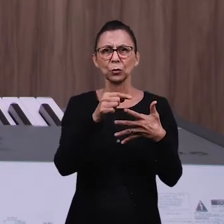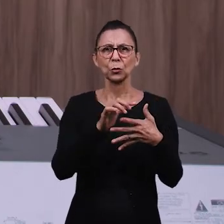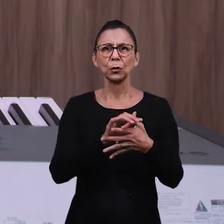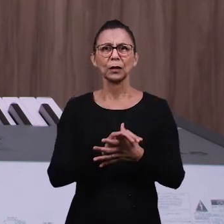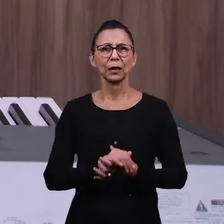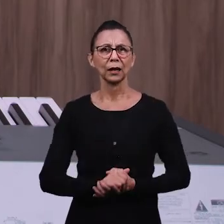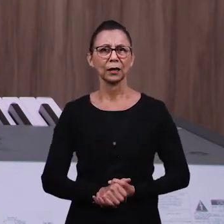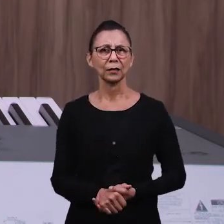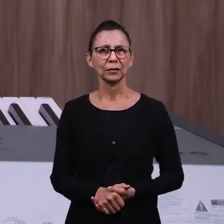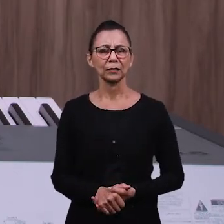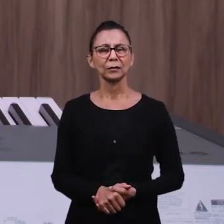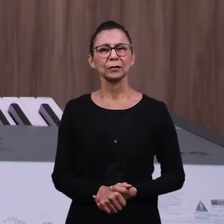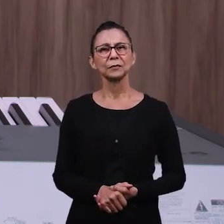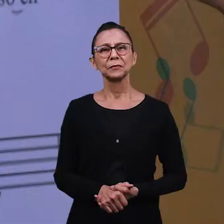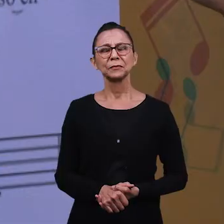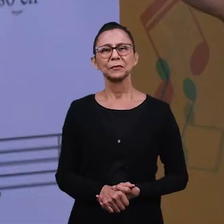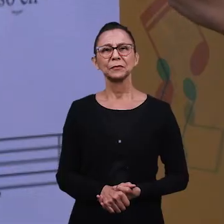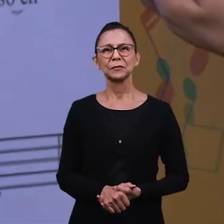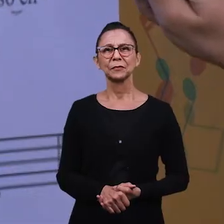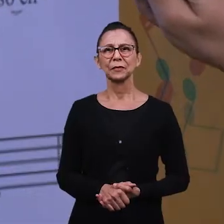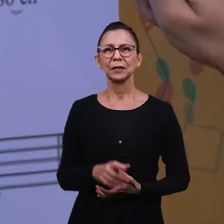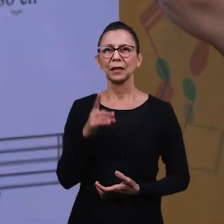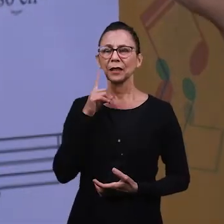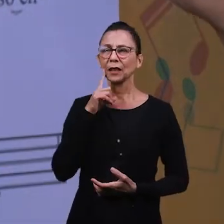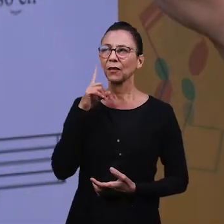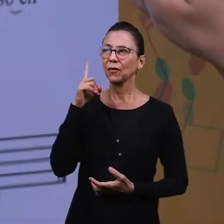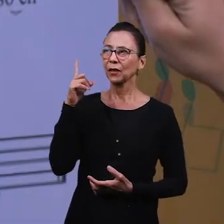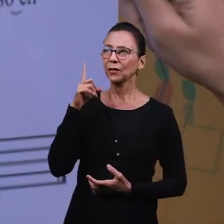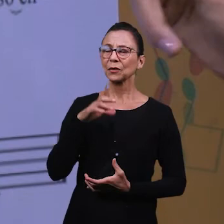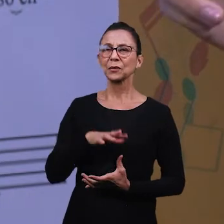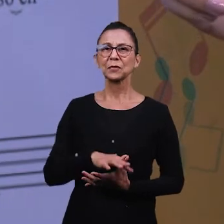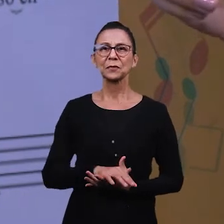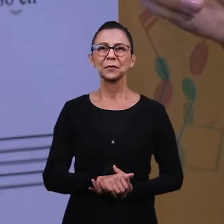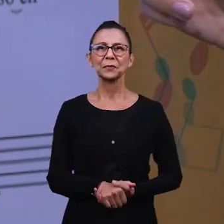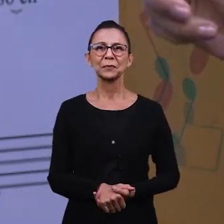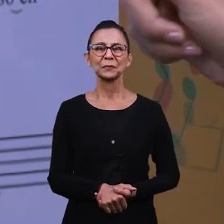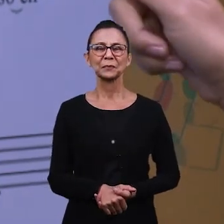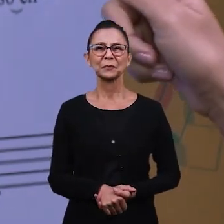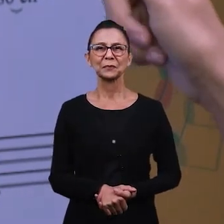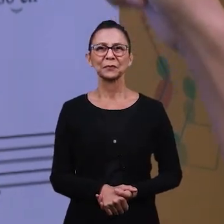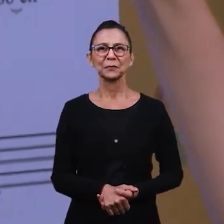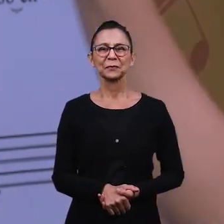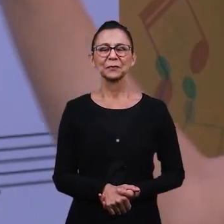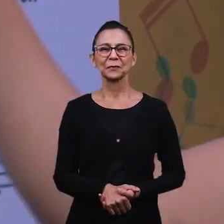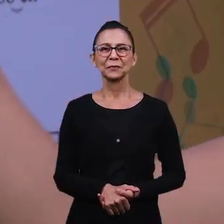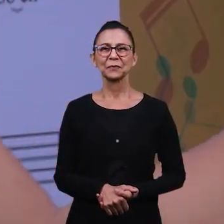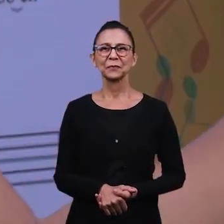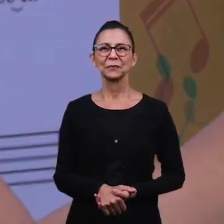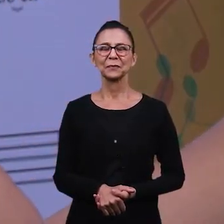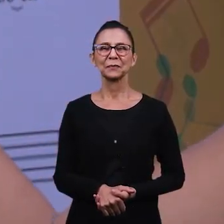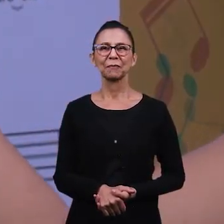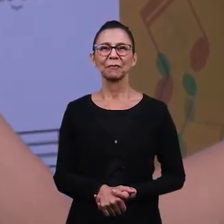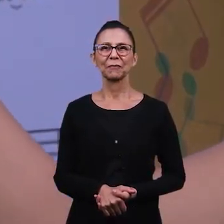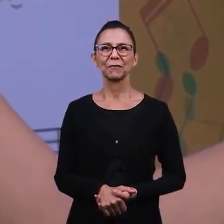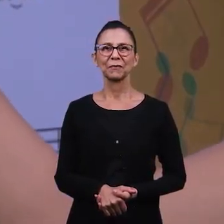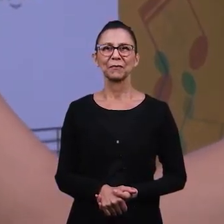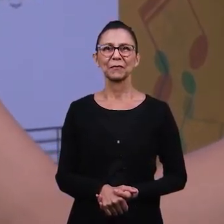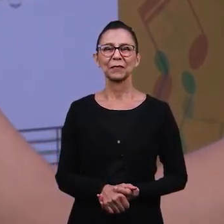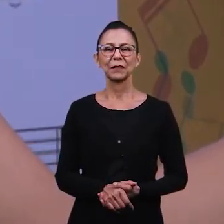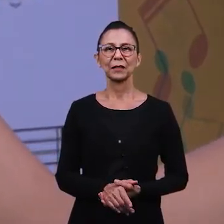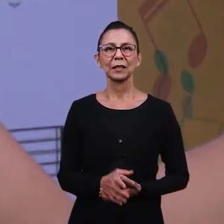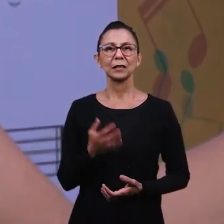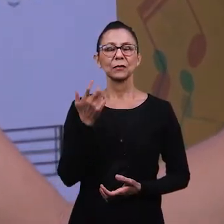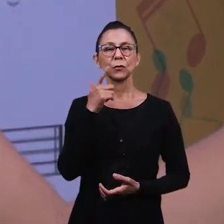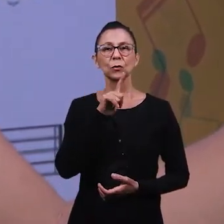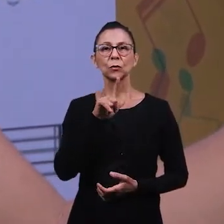vous reveniez dans un endroit, il y a un ritournello double qui retourne quand on va